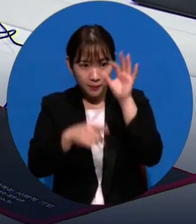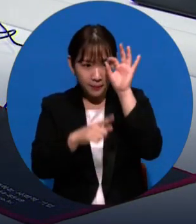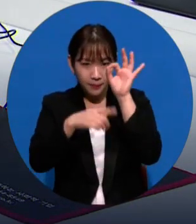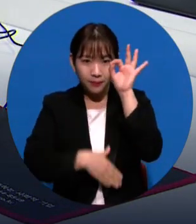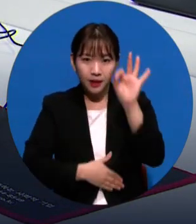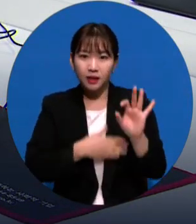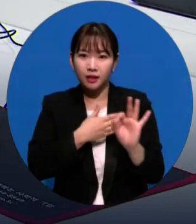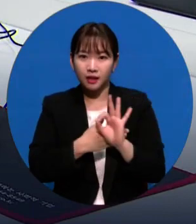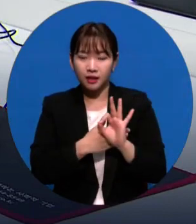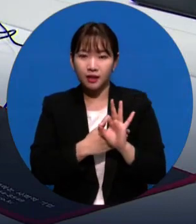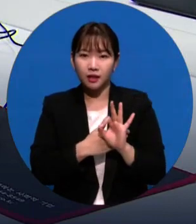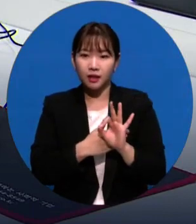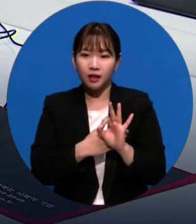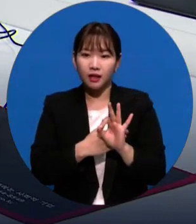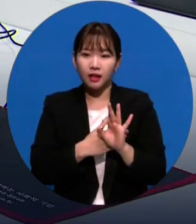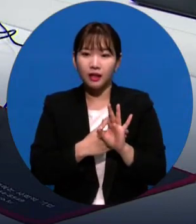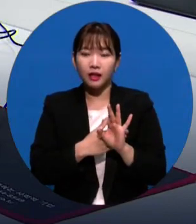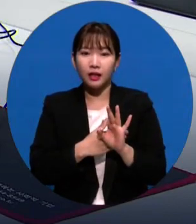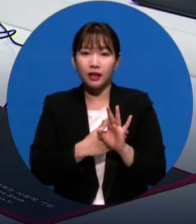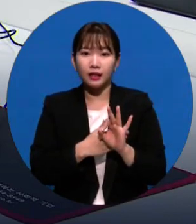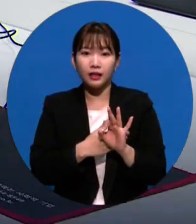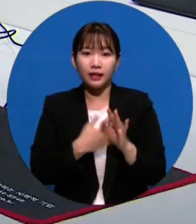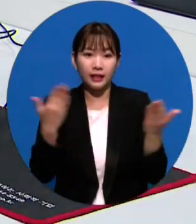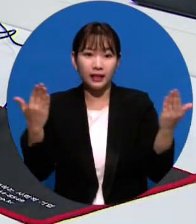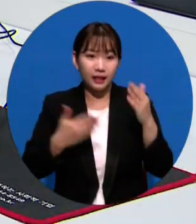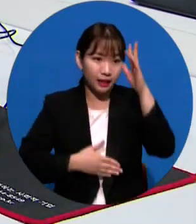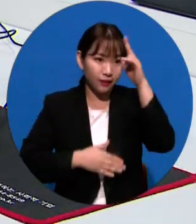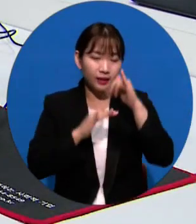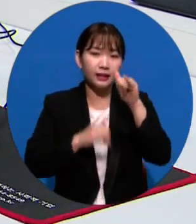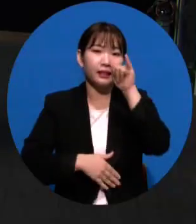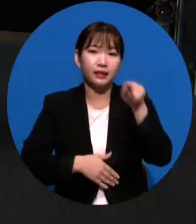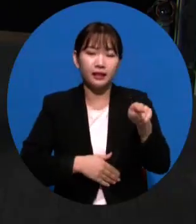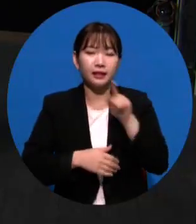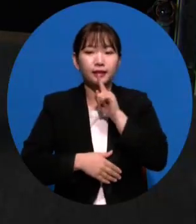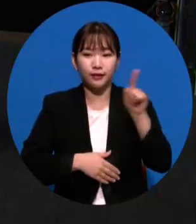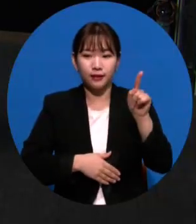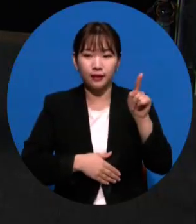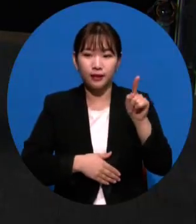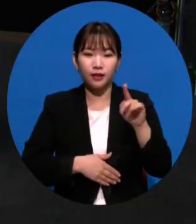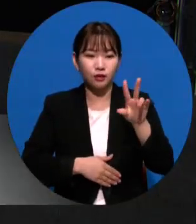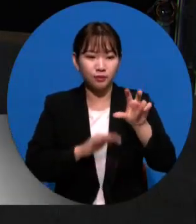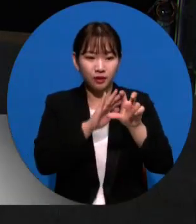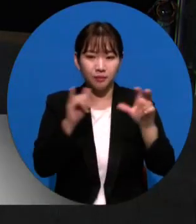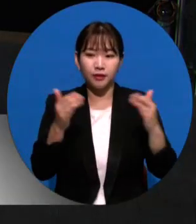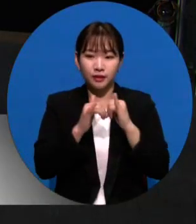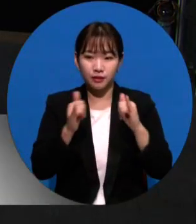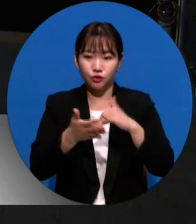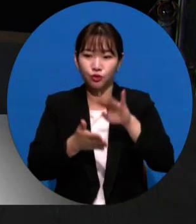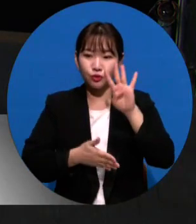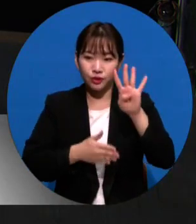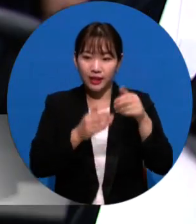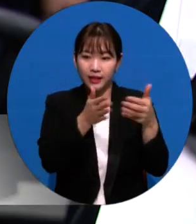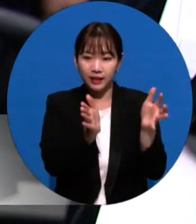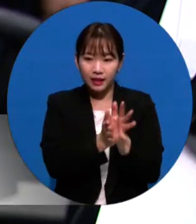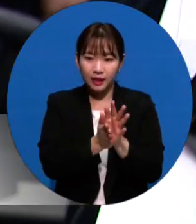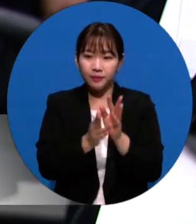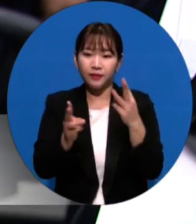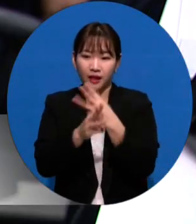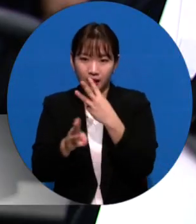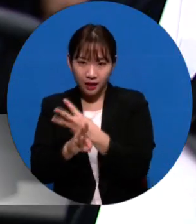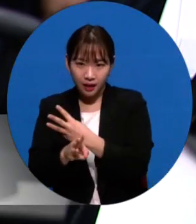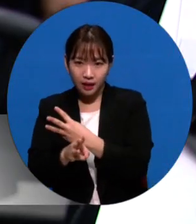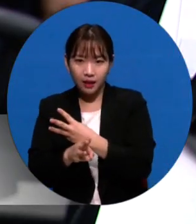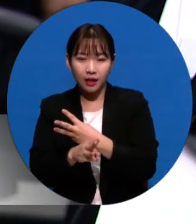발견이 되면 상주에 계시는 경찰관분들이 계셔서 25명의 직원이 4개조 3교대, 연중